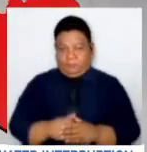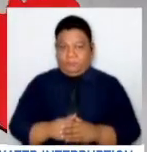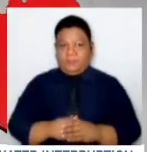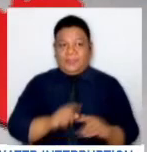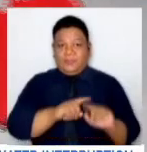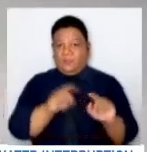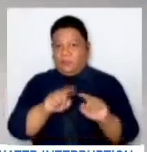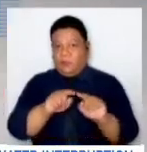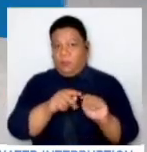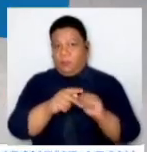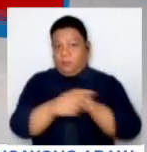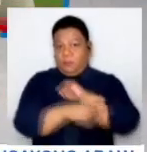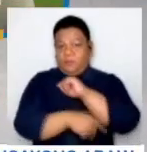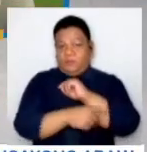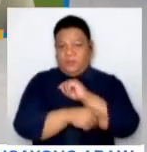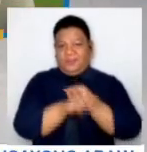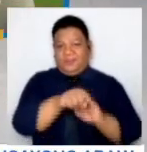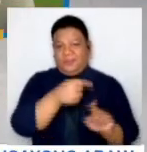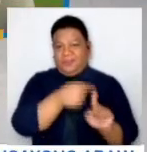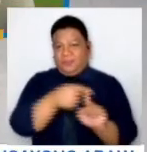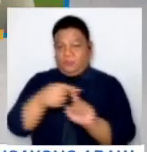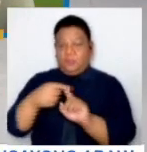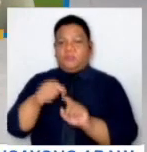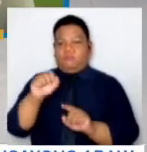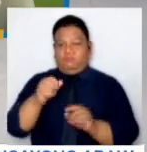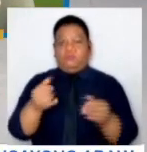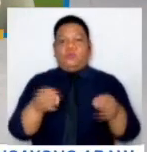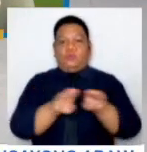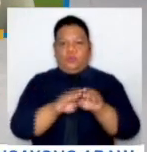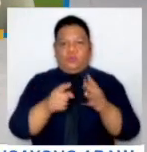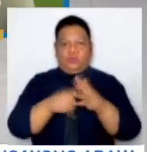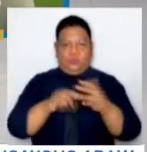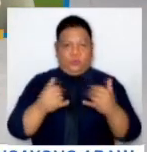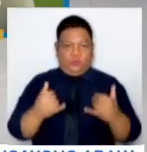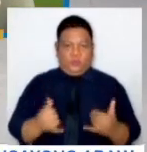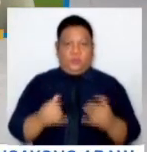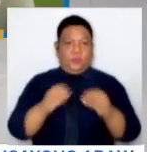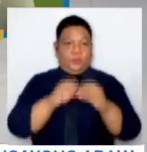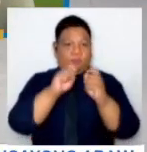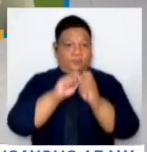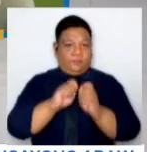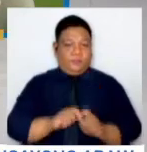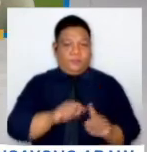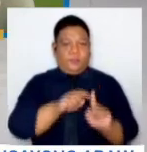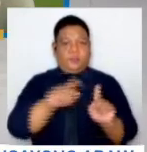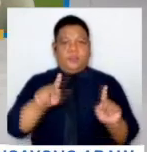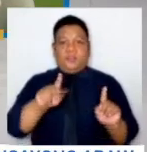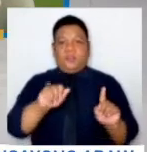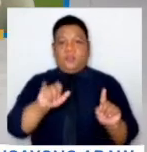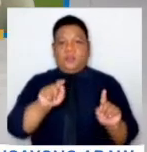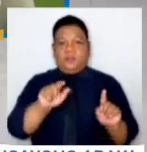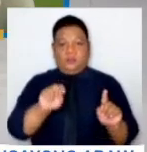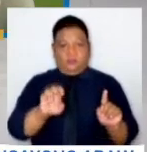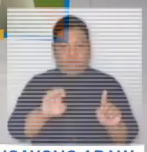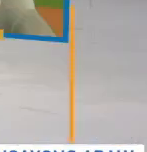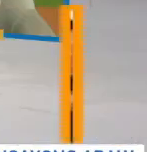ang unang balita ng host ng GMA Regional TV Early Edition na si Caitlin Revilla. Caitlin, good morning!